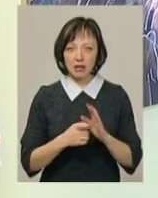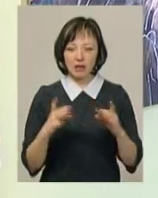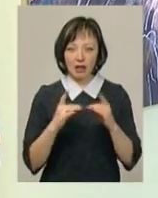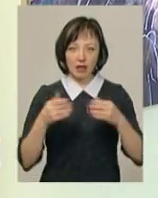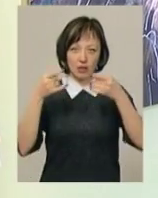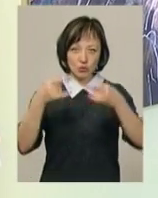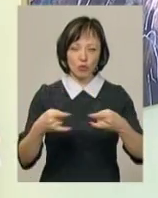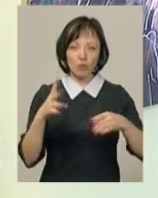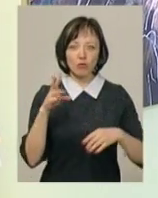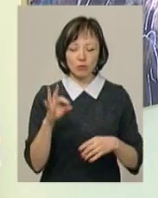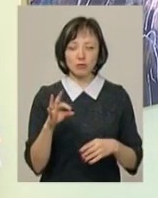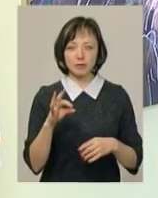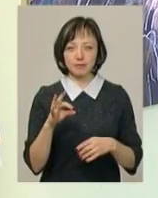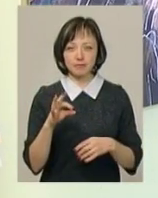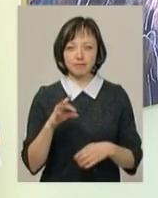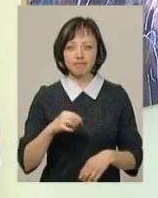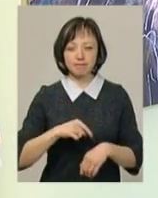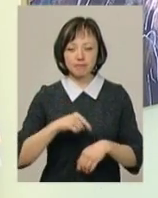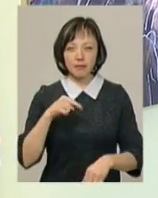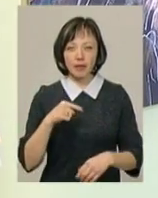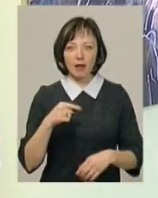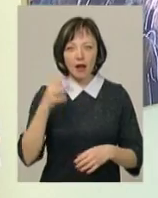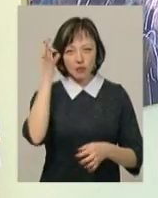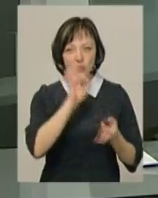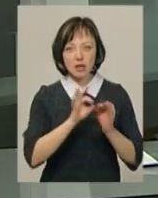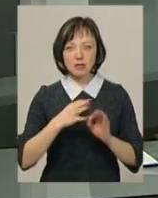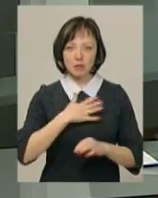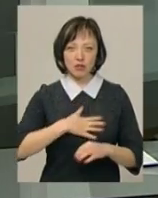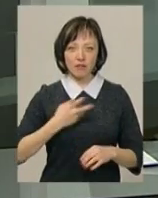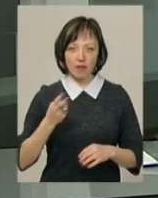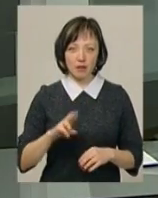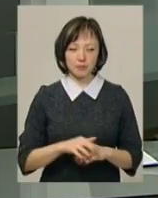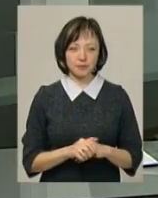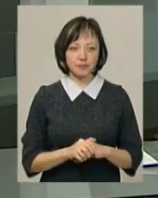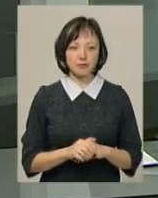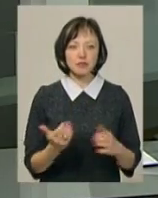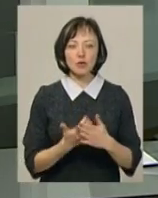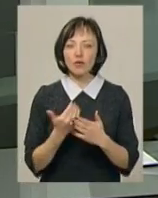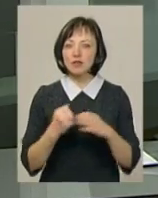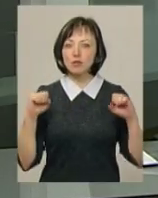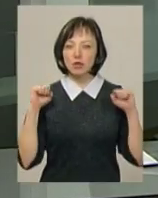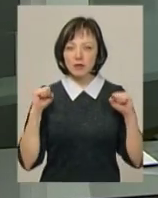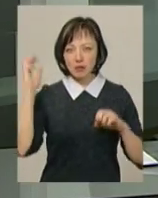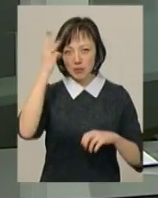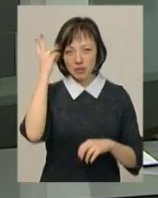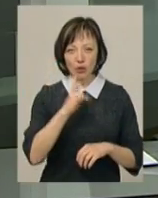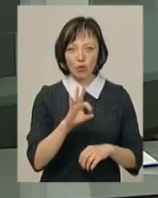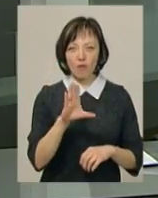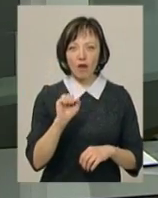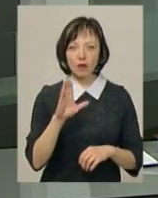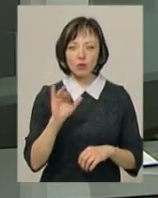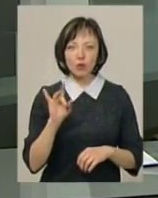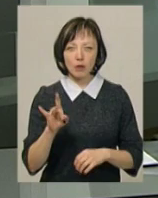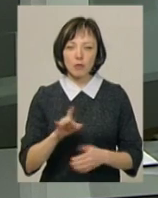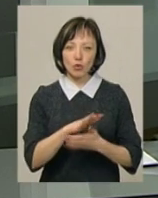але вони наштовхують на асоціації, на переживання». І до новин спортивних. Мельницький новатор продовжує